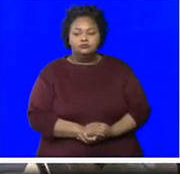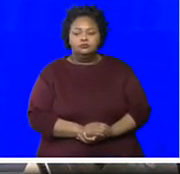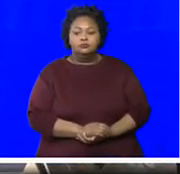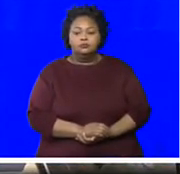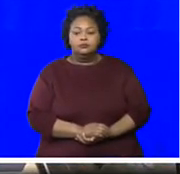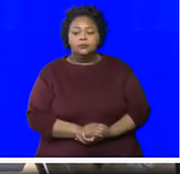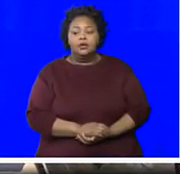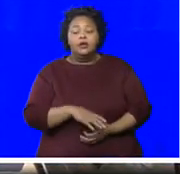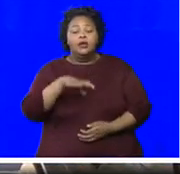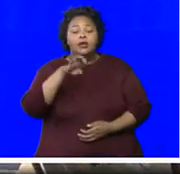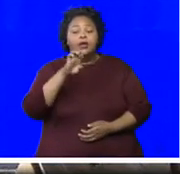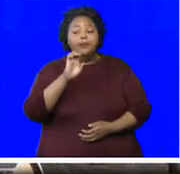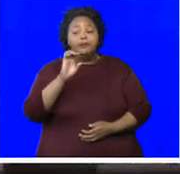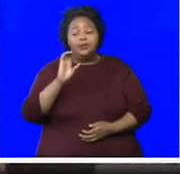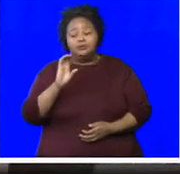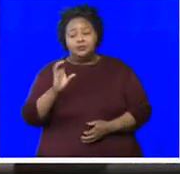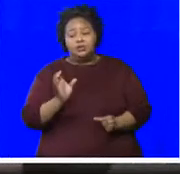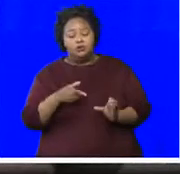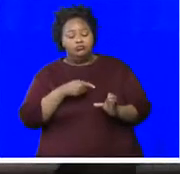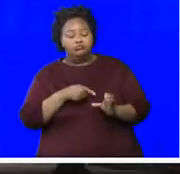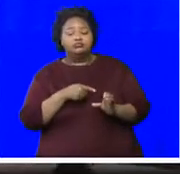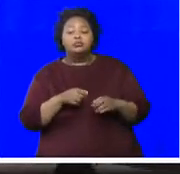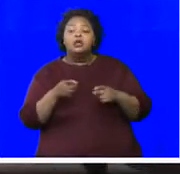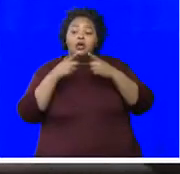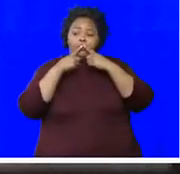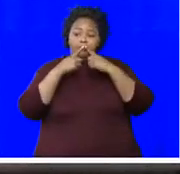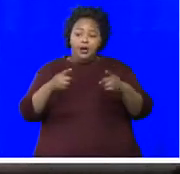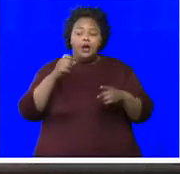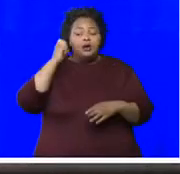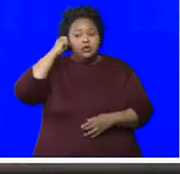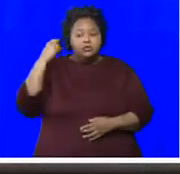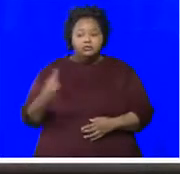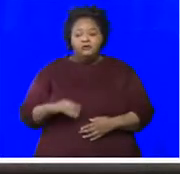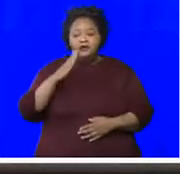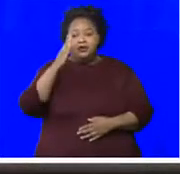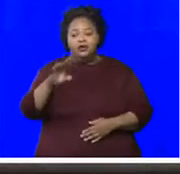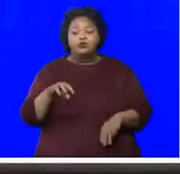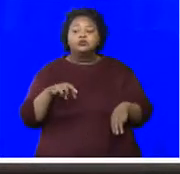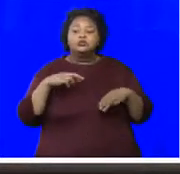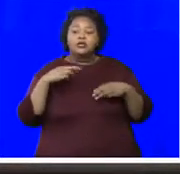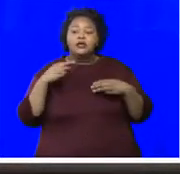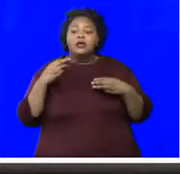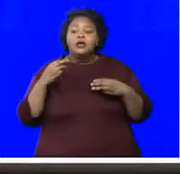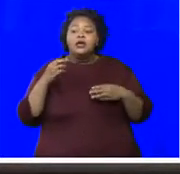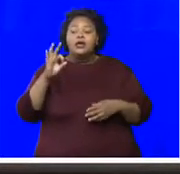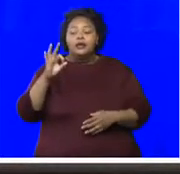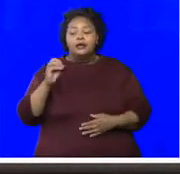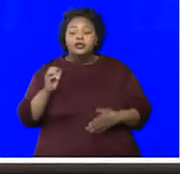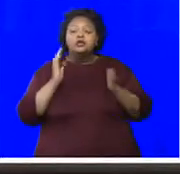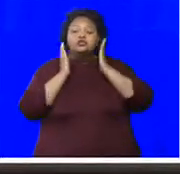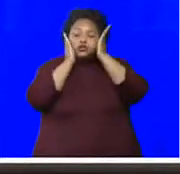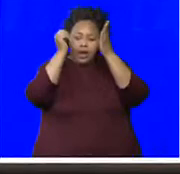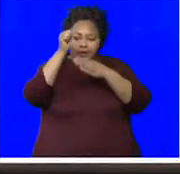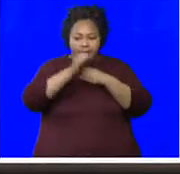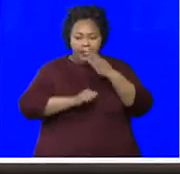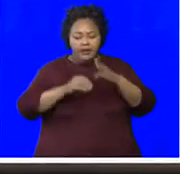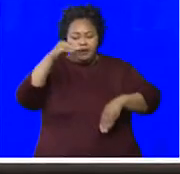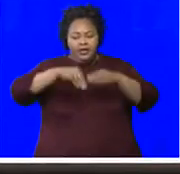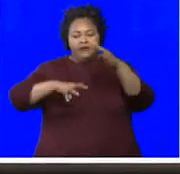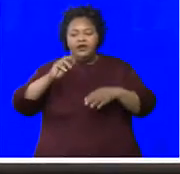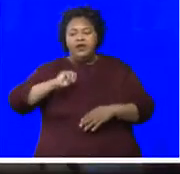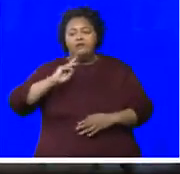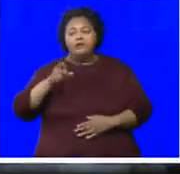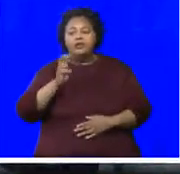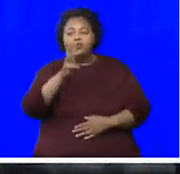Libandla lelikhetho nemincele EBC lati sasive senkundla sesiphofaneni ngelikhetho lekuvala sikhala selilunga lephalamende emhlati ngamashumi lamathathu kukhulwane